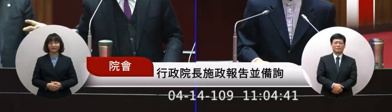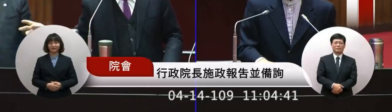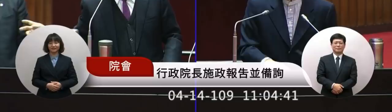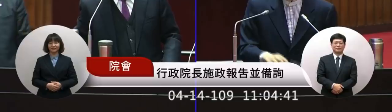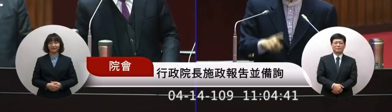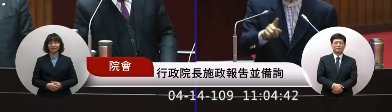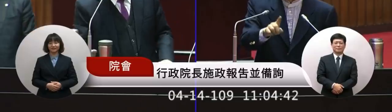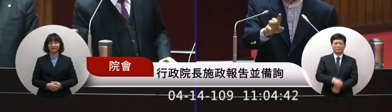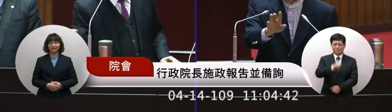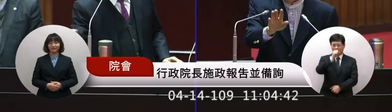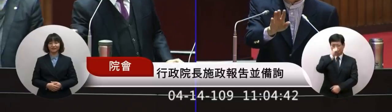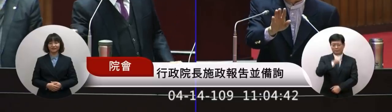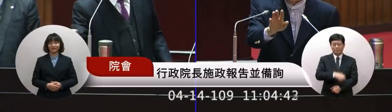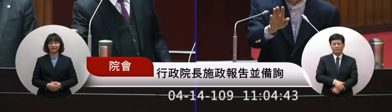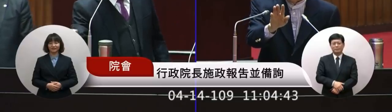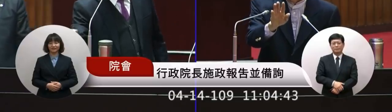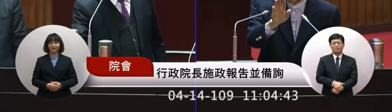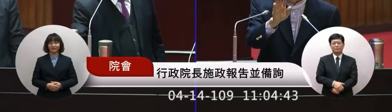好。